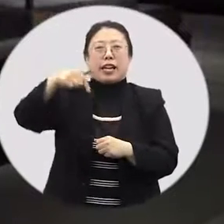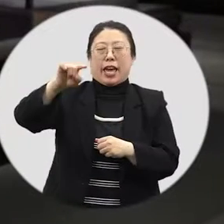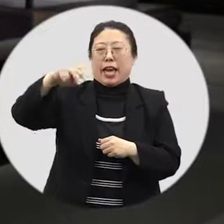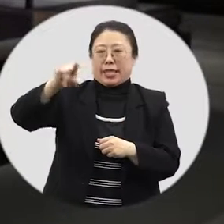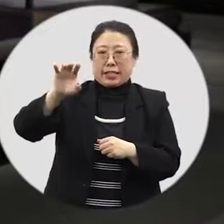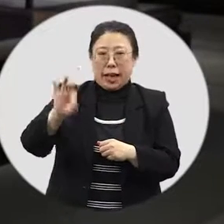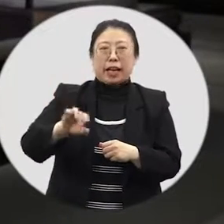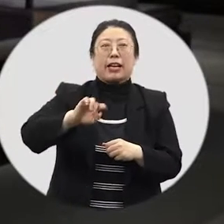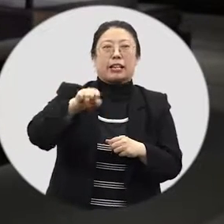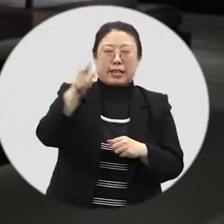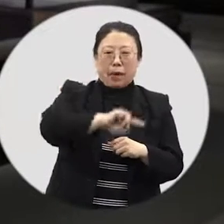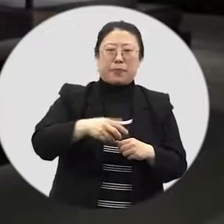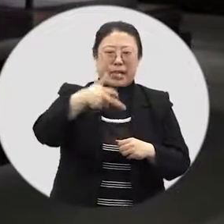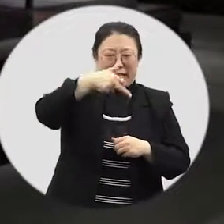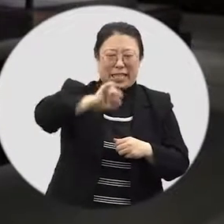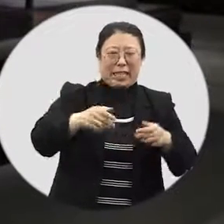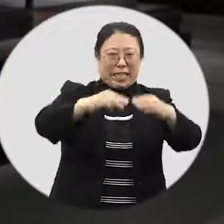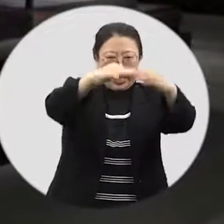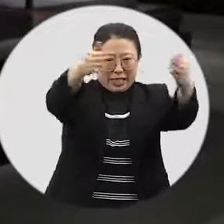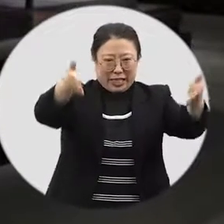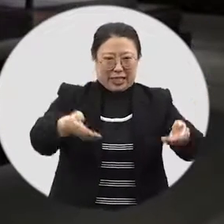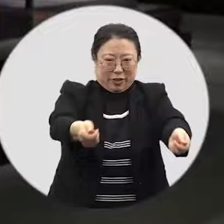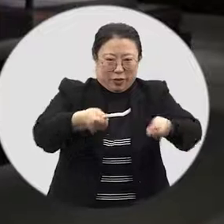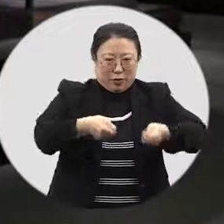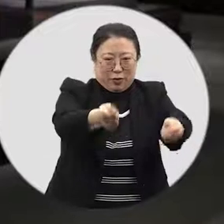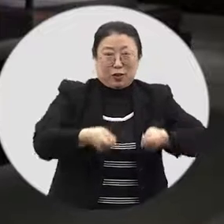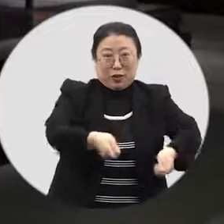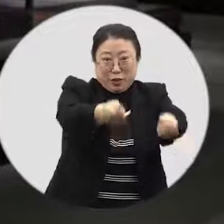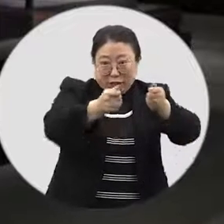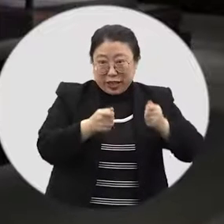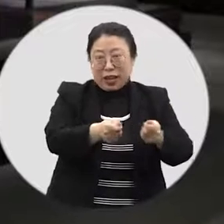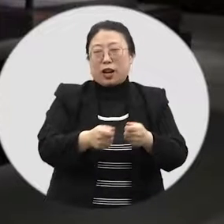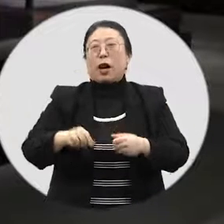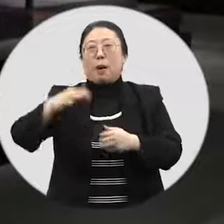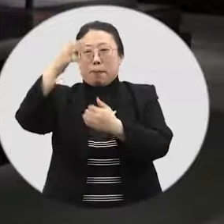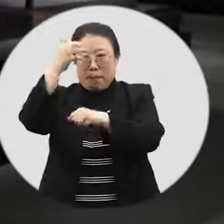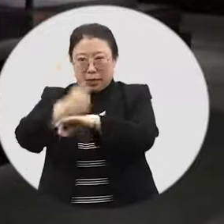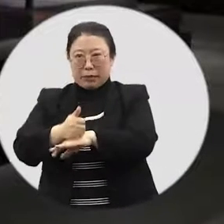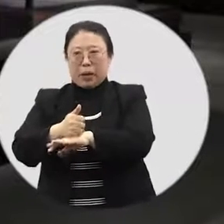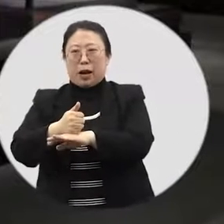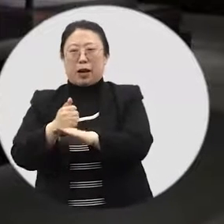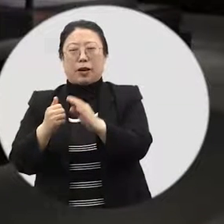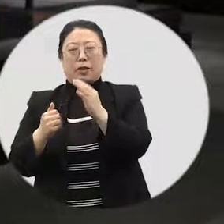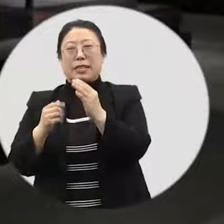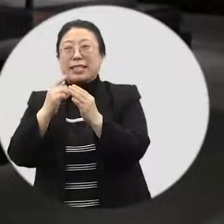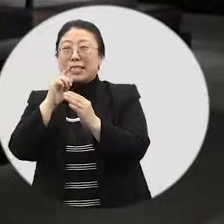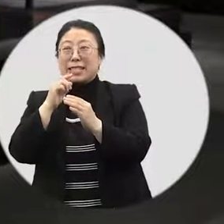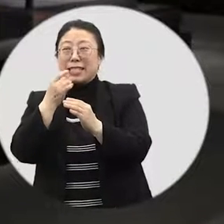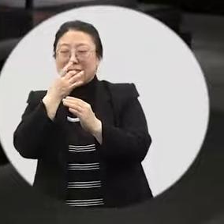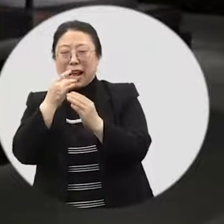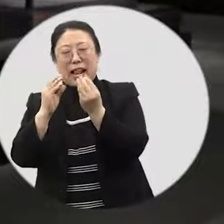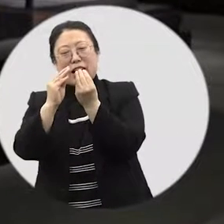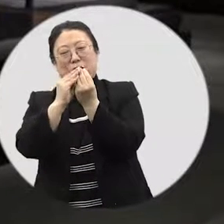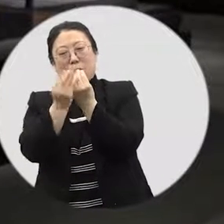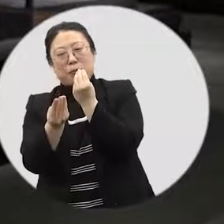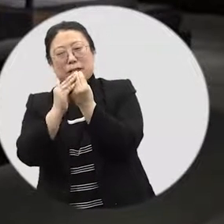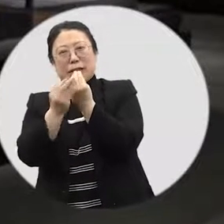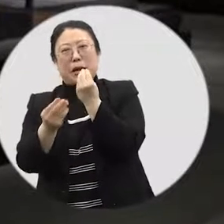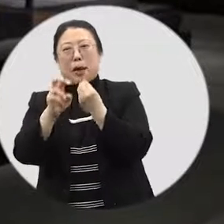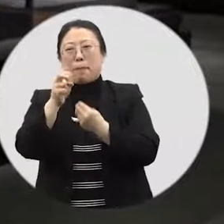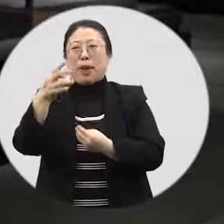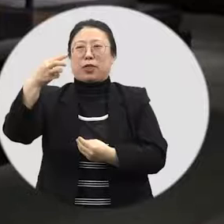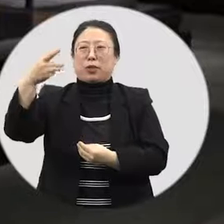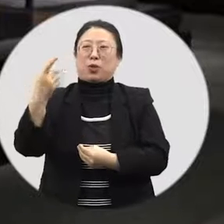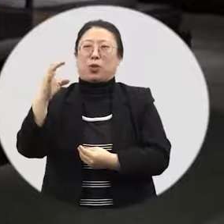보이는 건 곡식의 알맹이를 고르는 키라는 도구네요 마지막으로 벼의 껍질을 벗겨주는